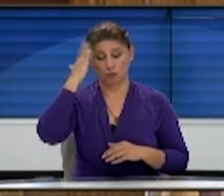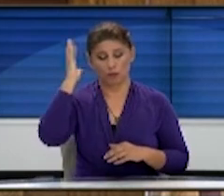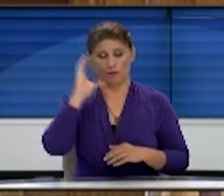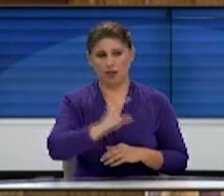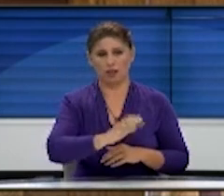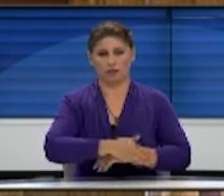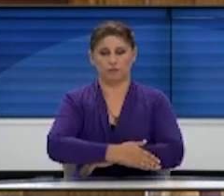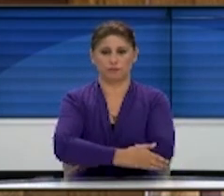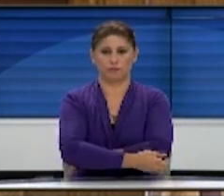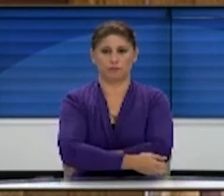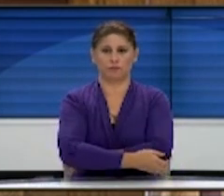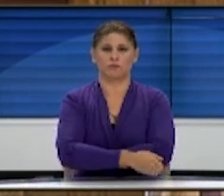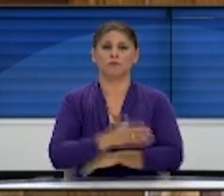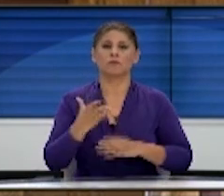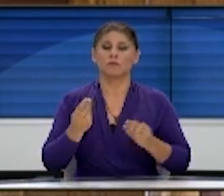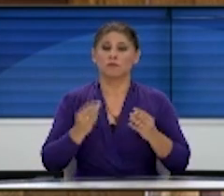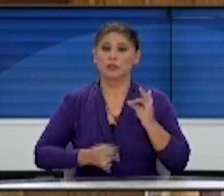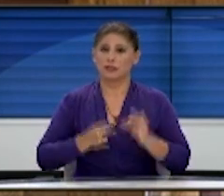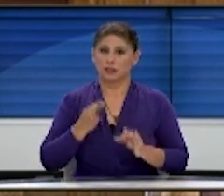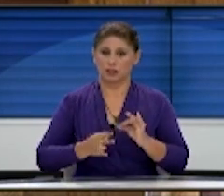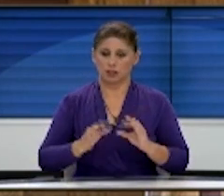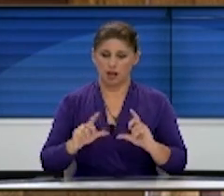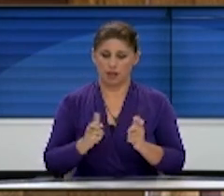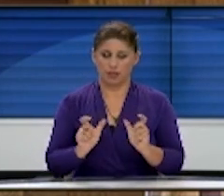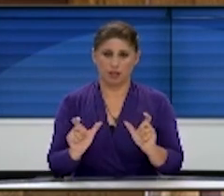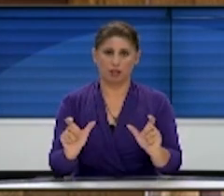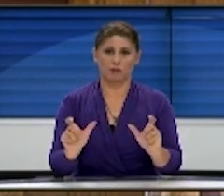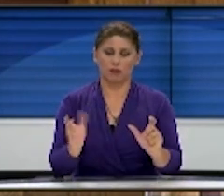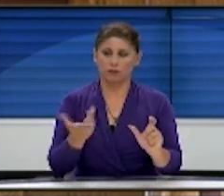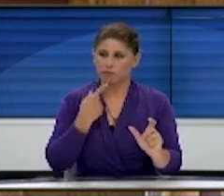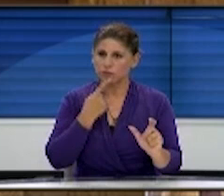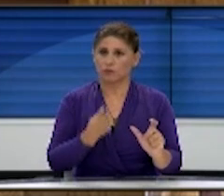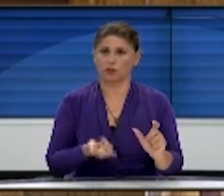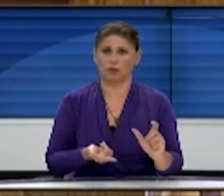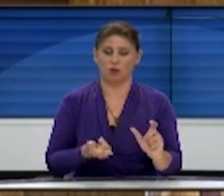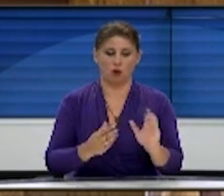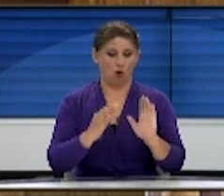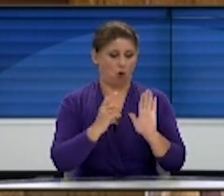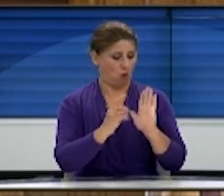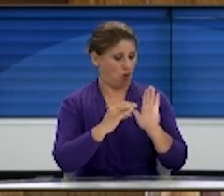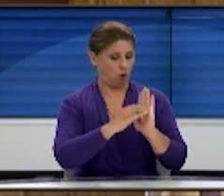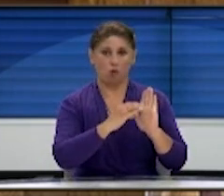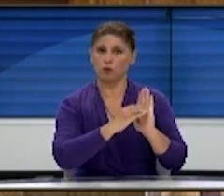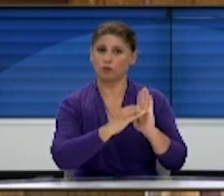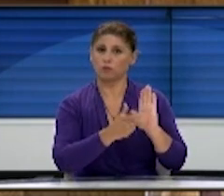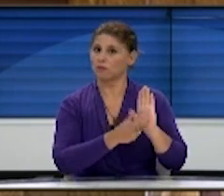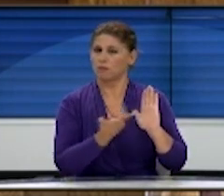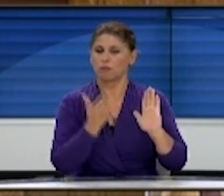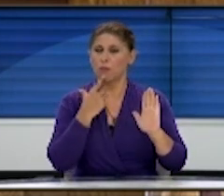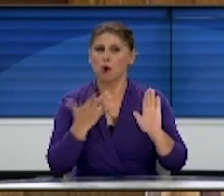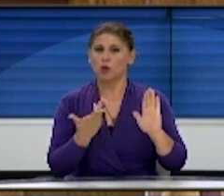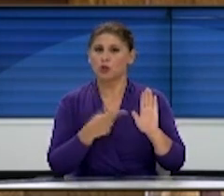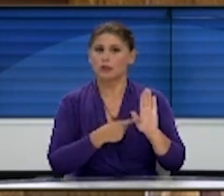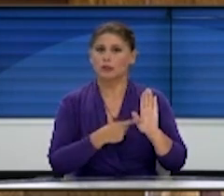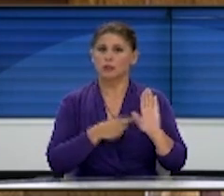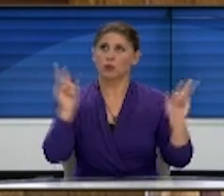κεφαλαίου. Πολλή κουβέντα έγινε και για την εθνική ασφάλεια. Πώς προσδιορίζεται όμως ο όρος αυτός? Πρόκειται για